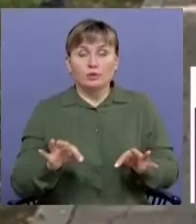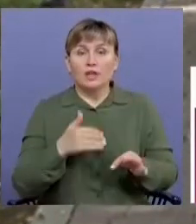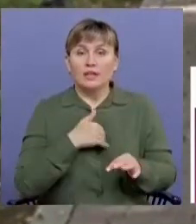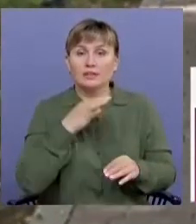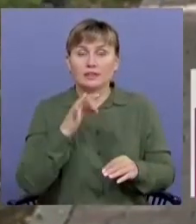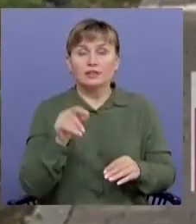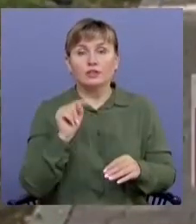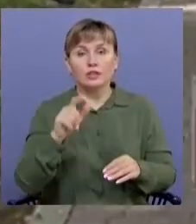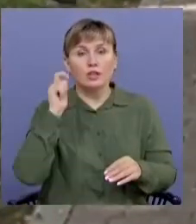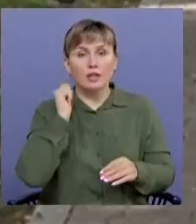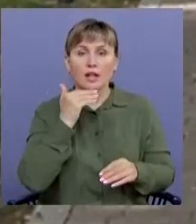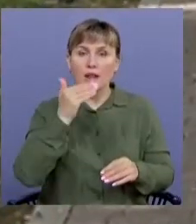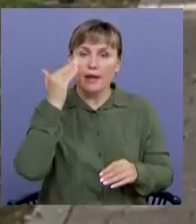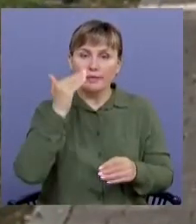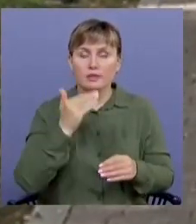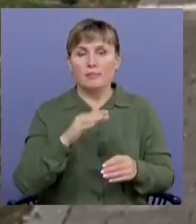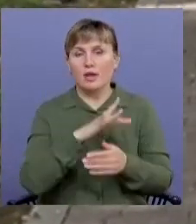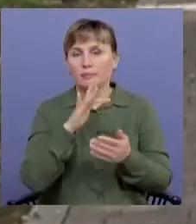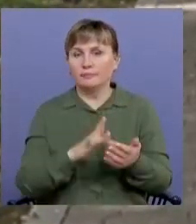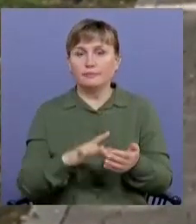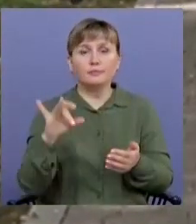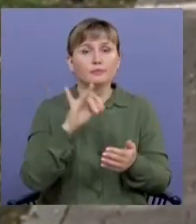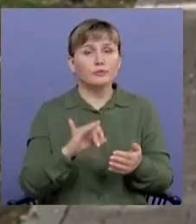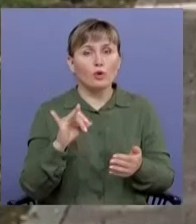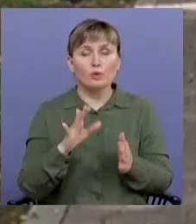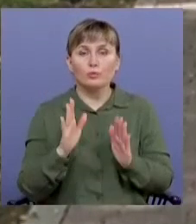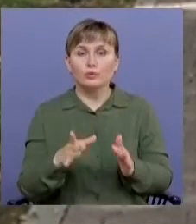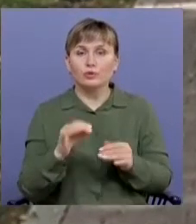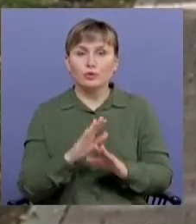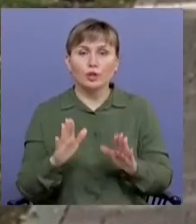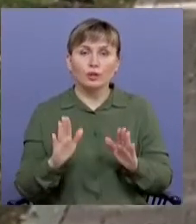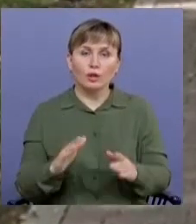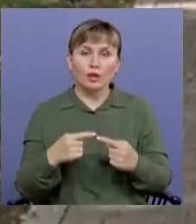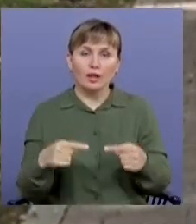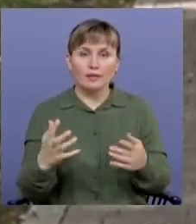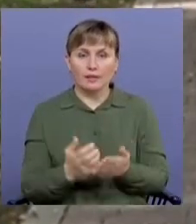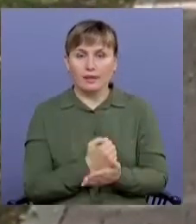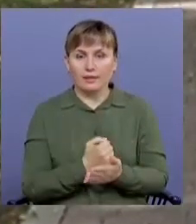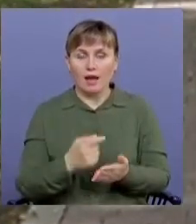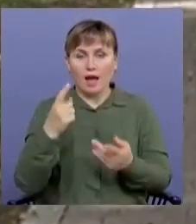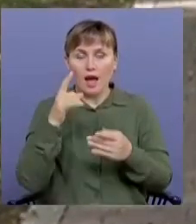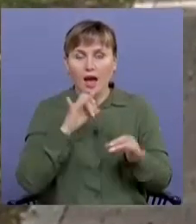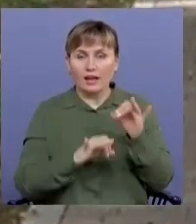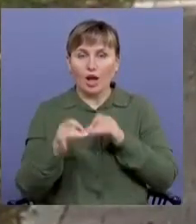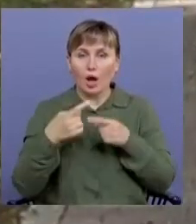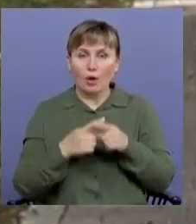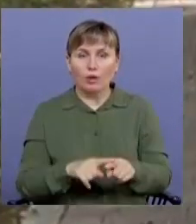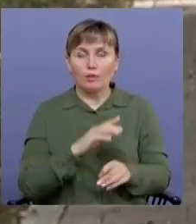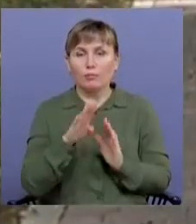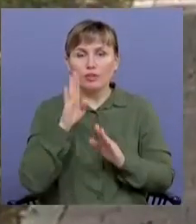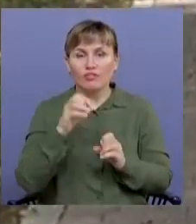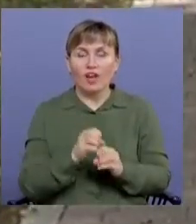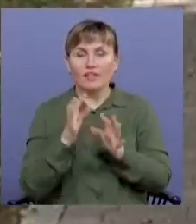подчеркнуть тысячелетнюю летопись мегаполиса. Историю отразят еще и копиями барельефов, найденными археологами. А прямо под